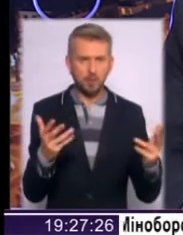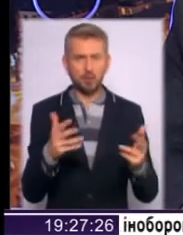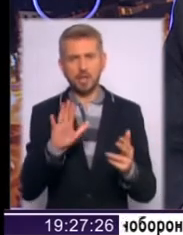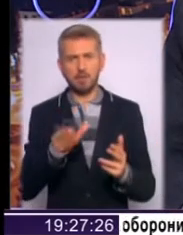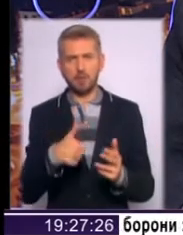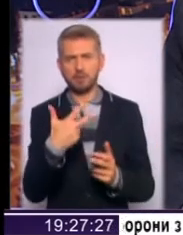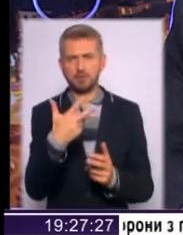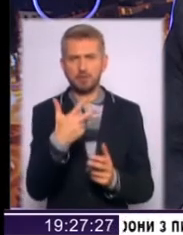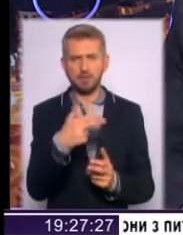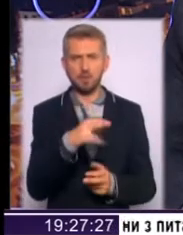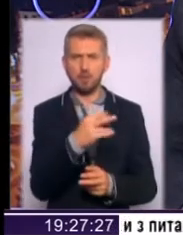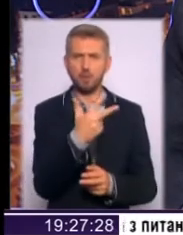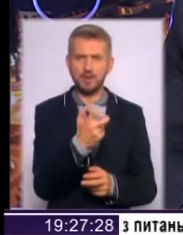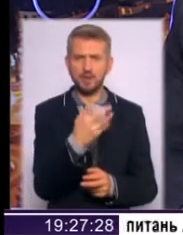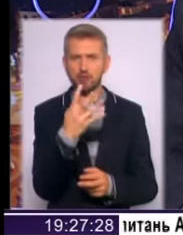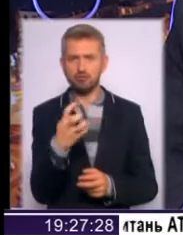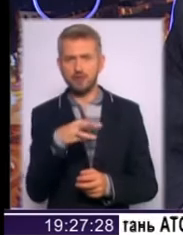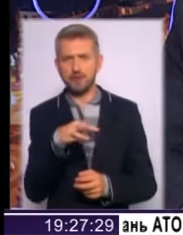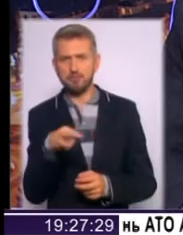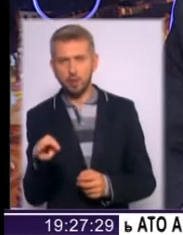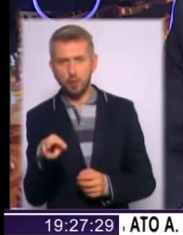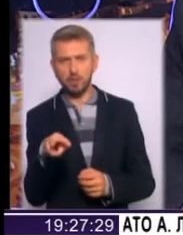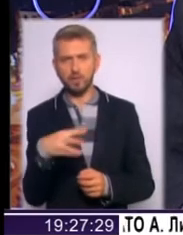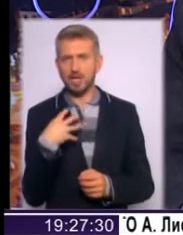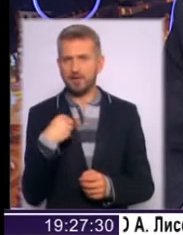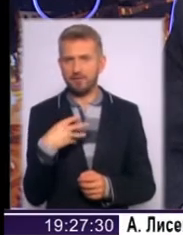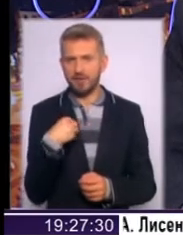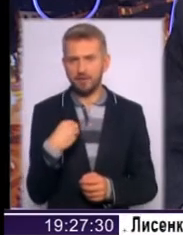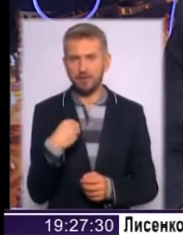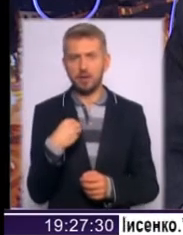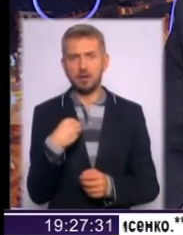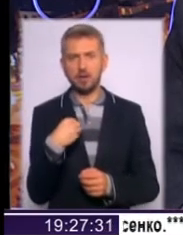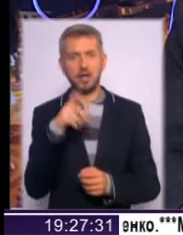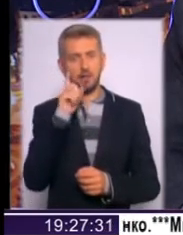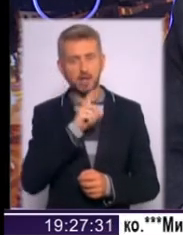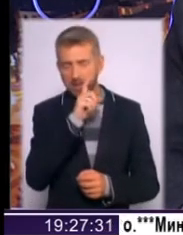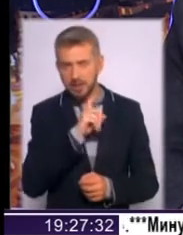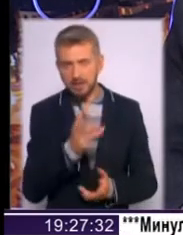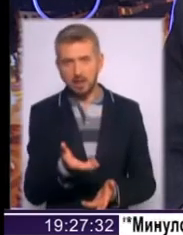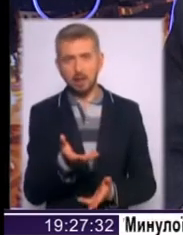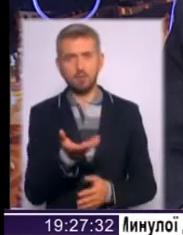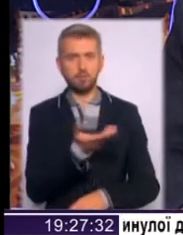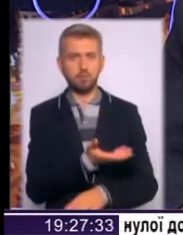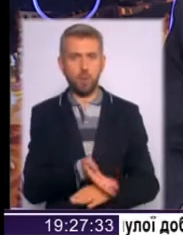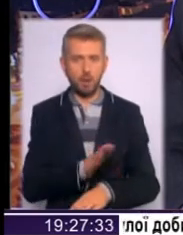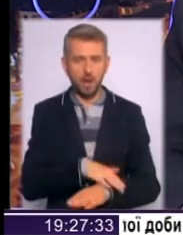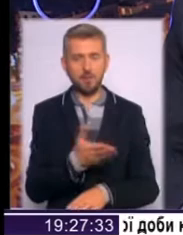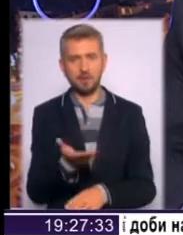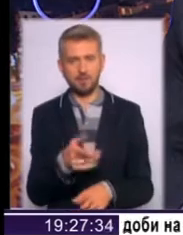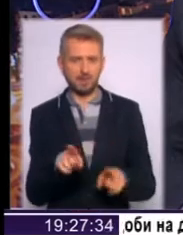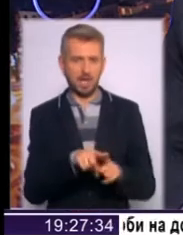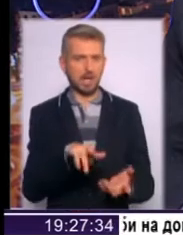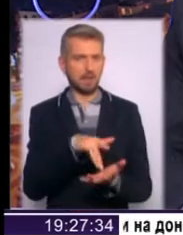там 300-400, по 300-400 мільйонів Львів, та ж сама Вінниця, Полтава, ну такі